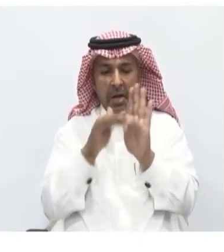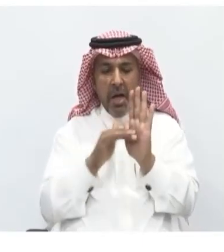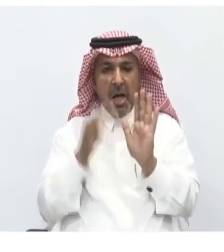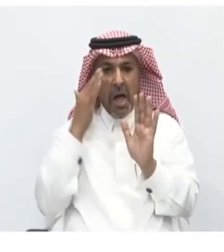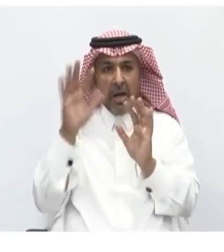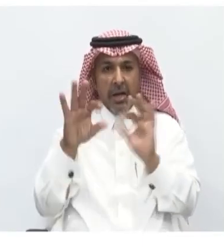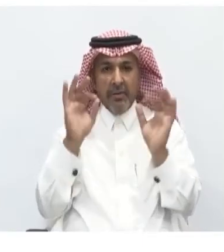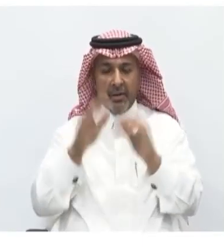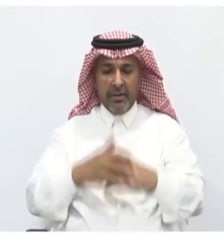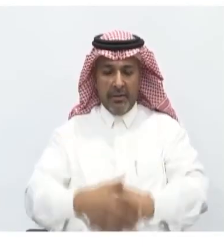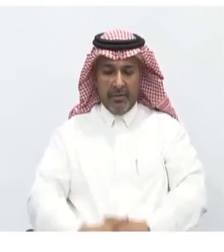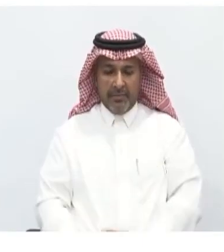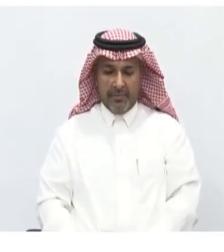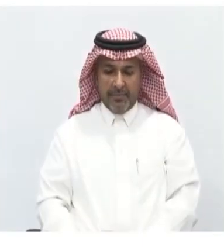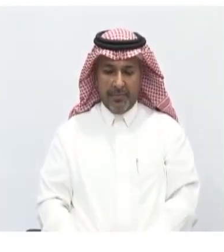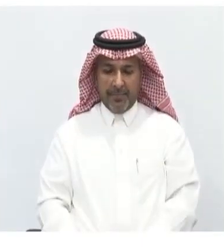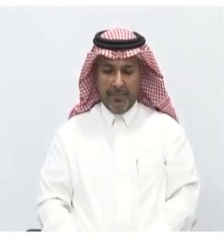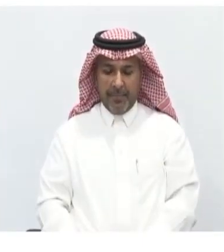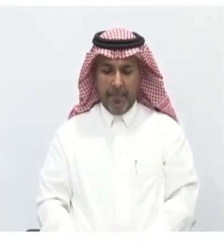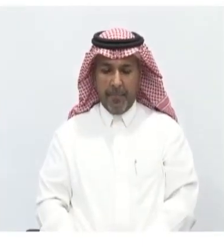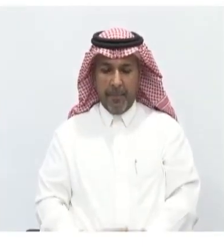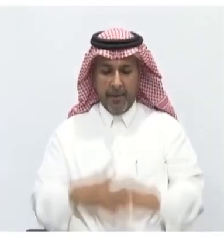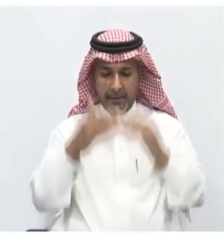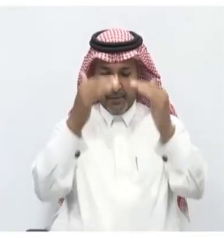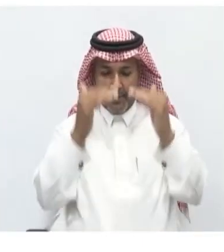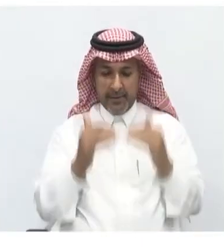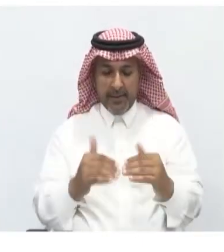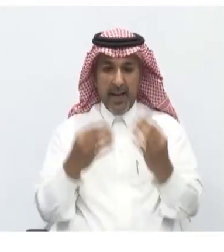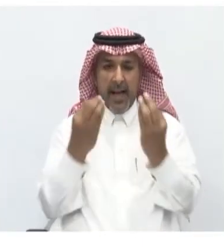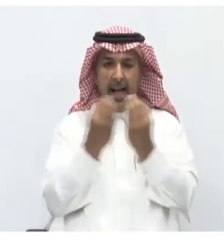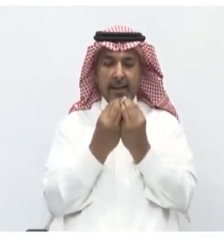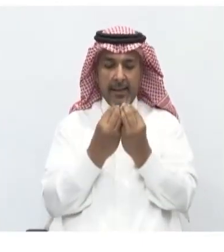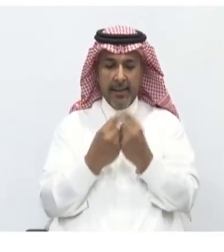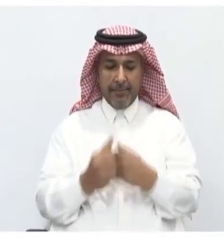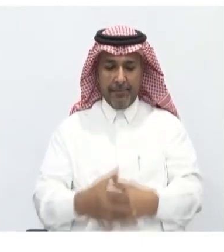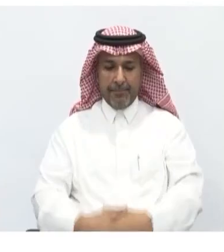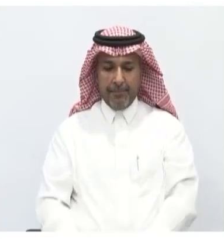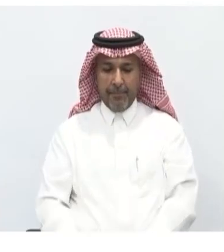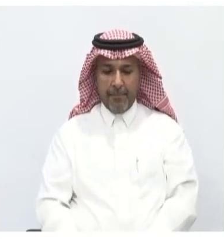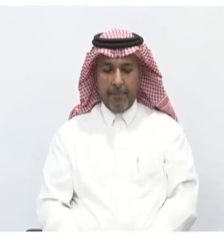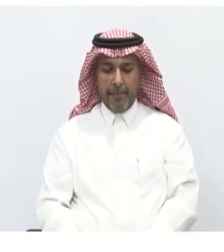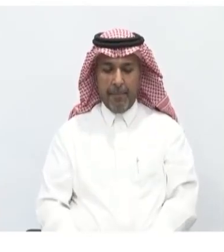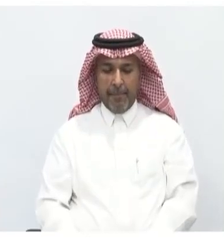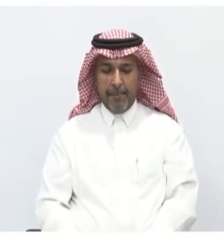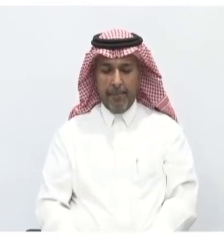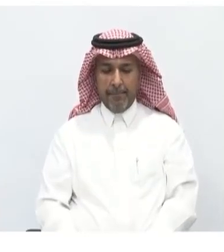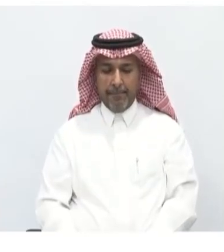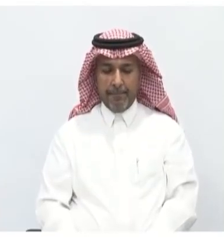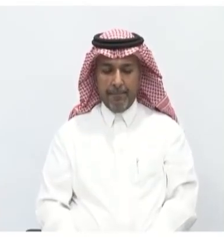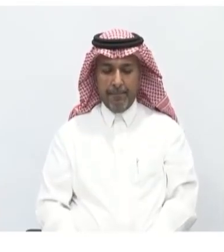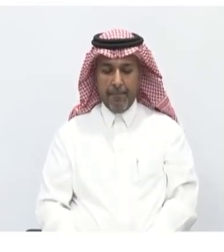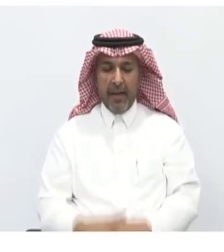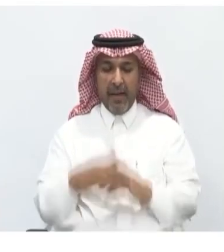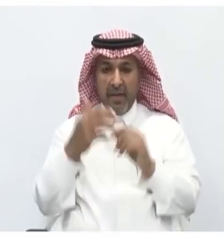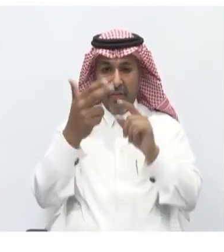الثلاثي ايضا هنا الطريقه الثالثه الكتل الحديد